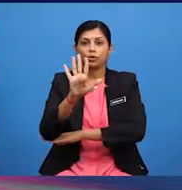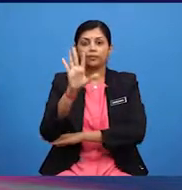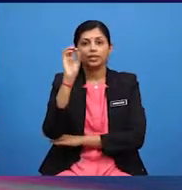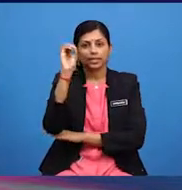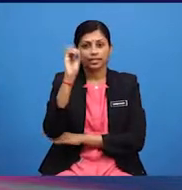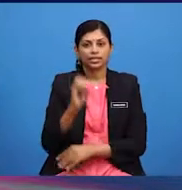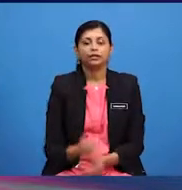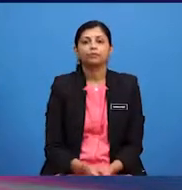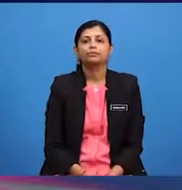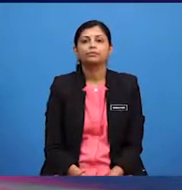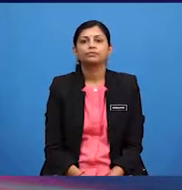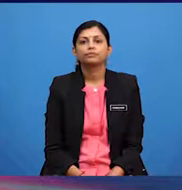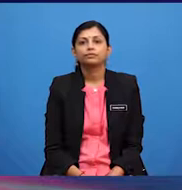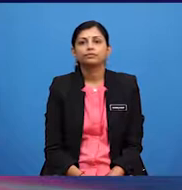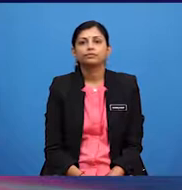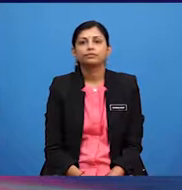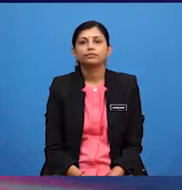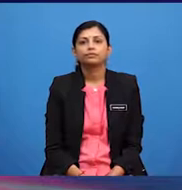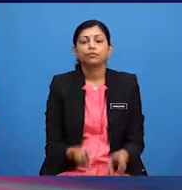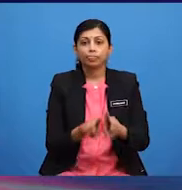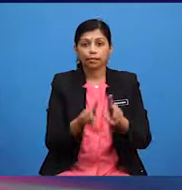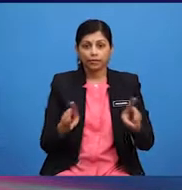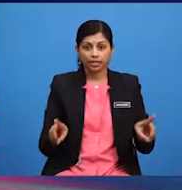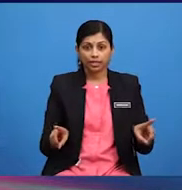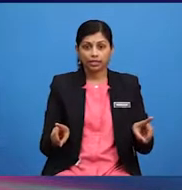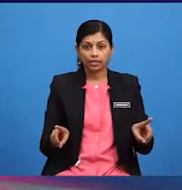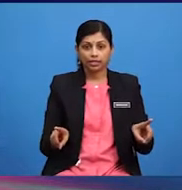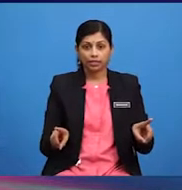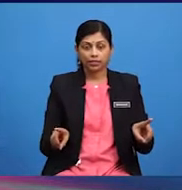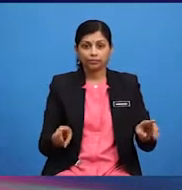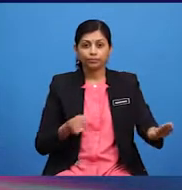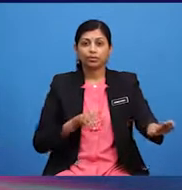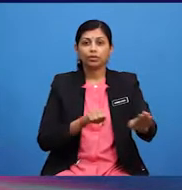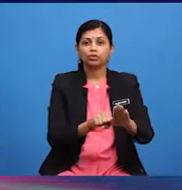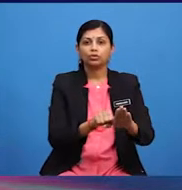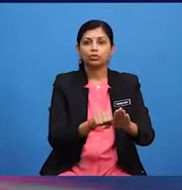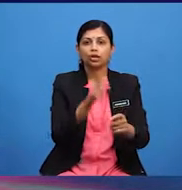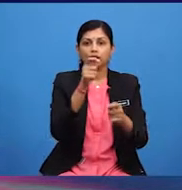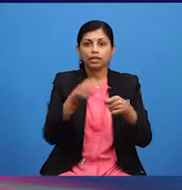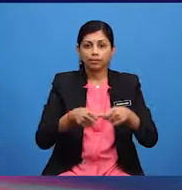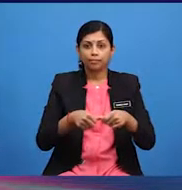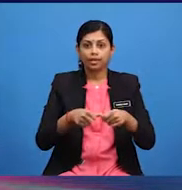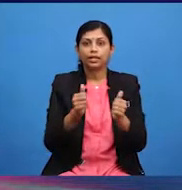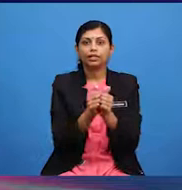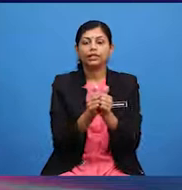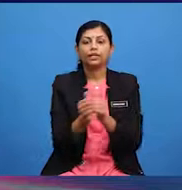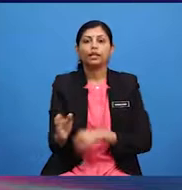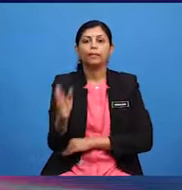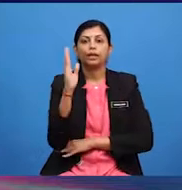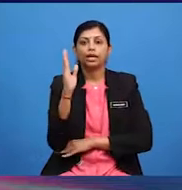45 darjah. Paksi mendatar adalah bersudut tepat dengan paksi